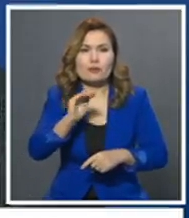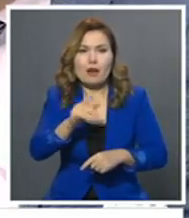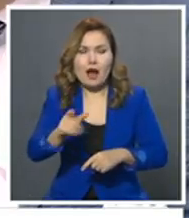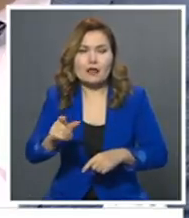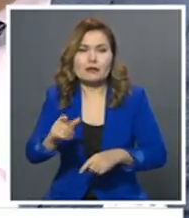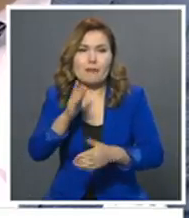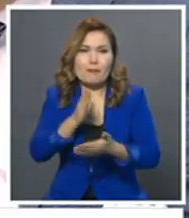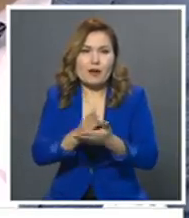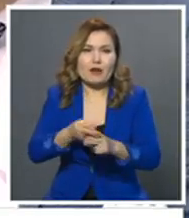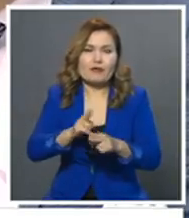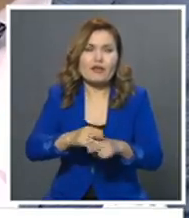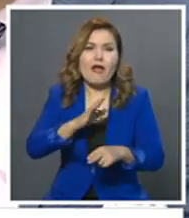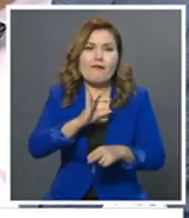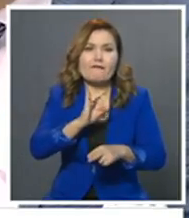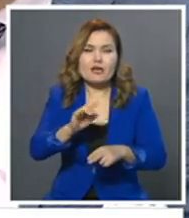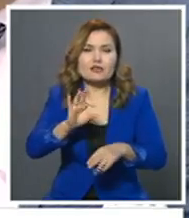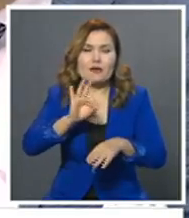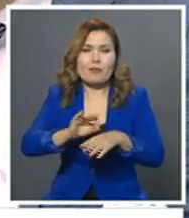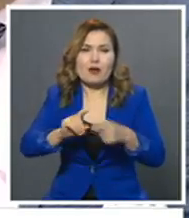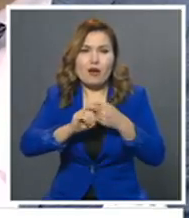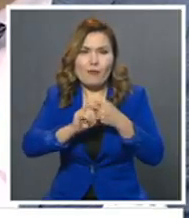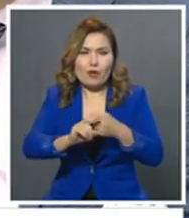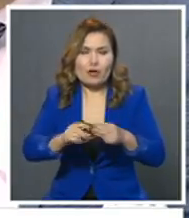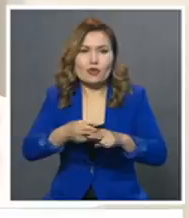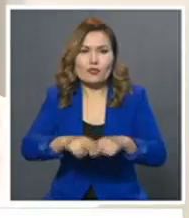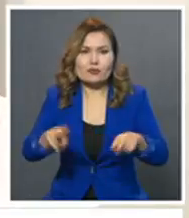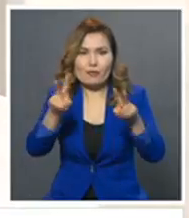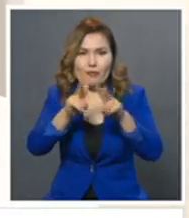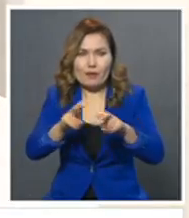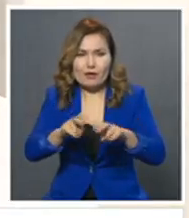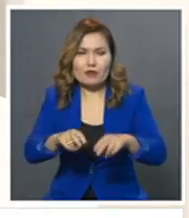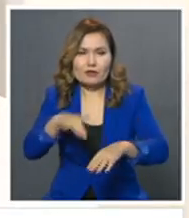ВИЧ инфекция көбінде скрининг арқылы анықталады.